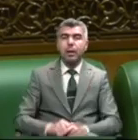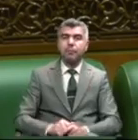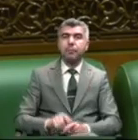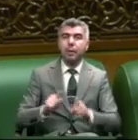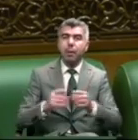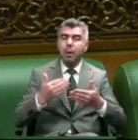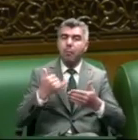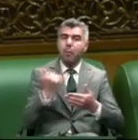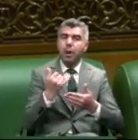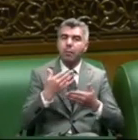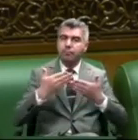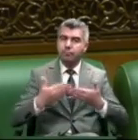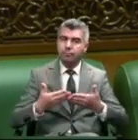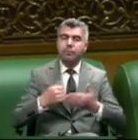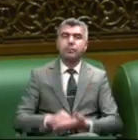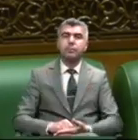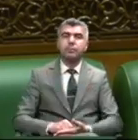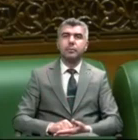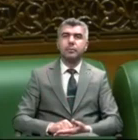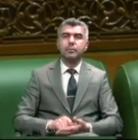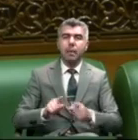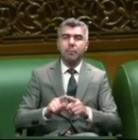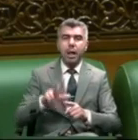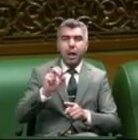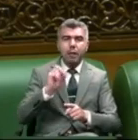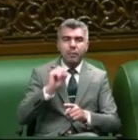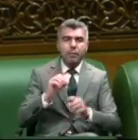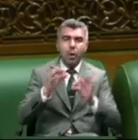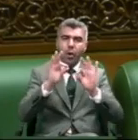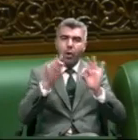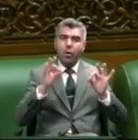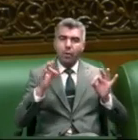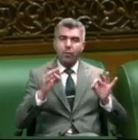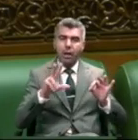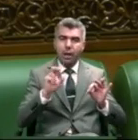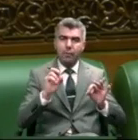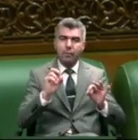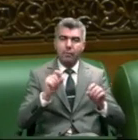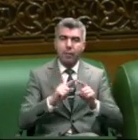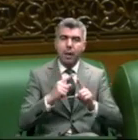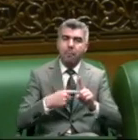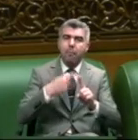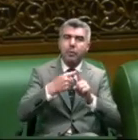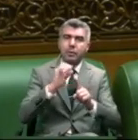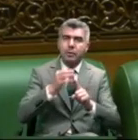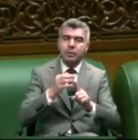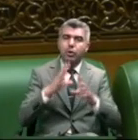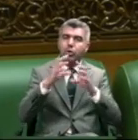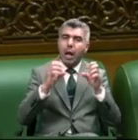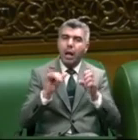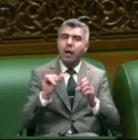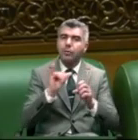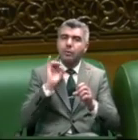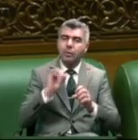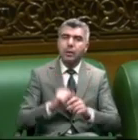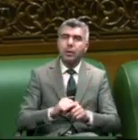مهم جدا بالنسبه لنا لانه على الاقل تفهمنا مجموعه ديال المسائل السيد الوزير بغينا اكثر اذا كان امكانيه انكم تشرحوا لنا